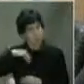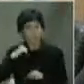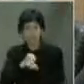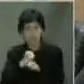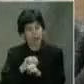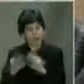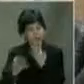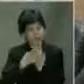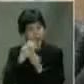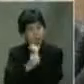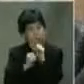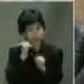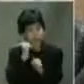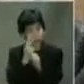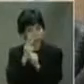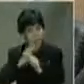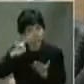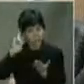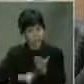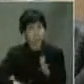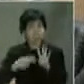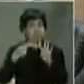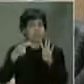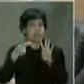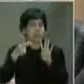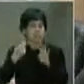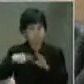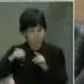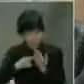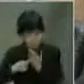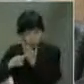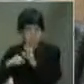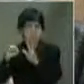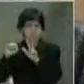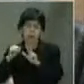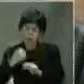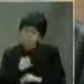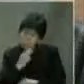ำคุก2ปีปรับ 40,000 คดีขึ้นศาลแฝงผม